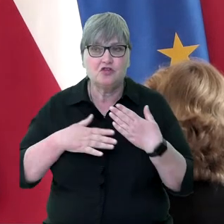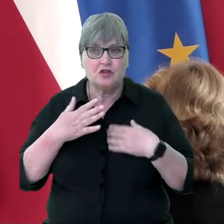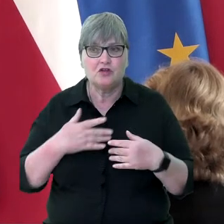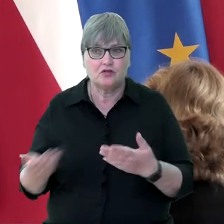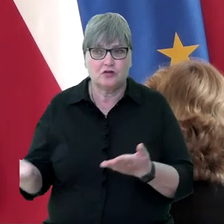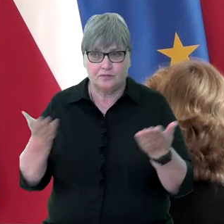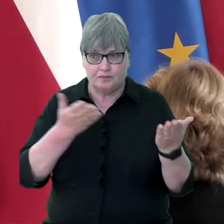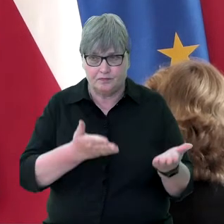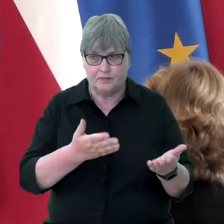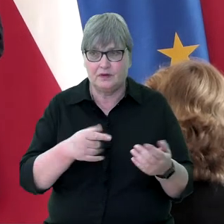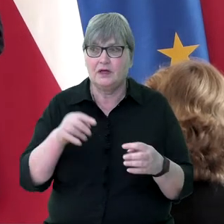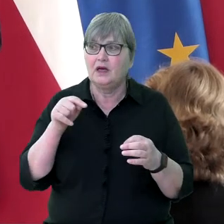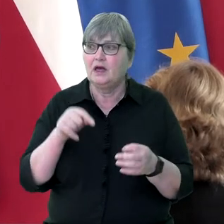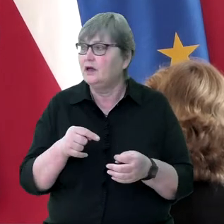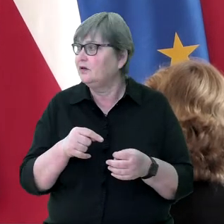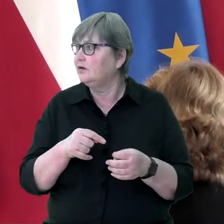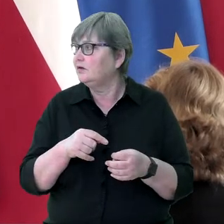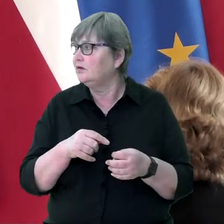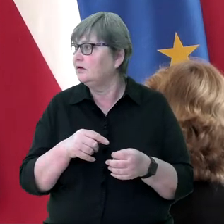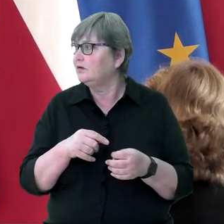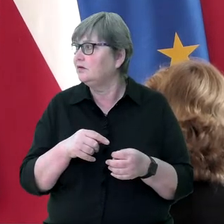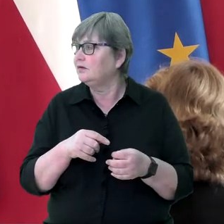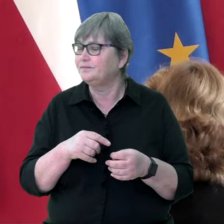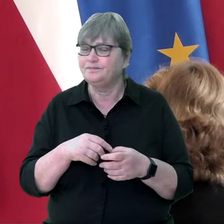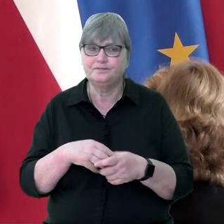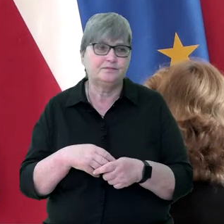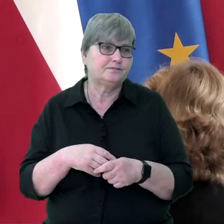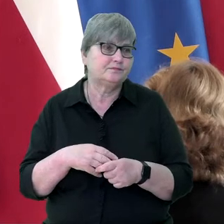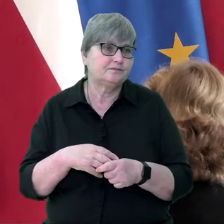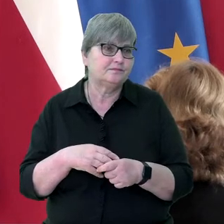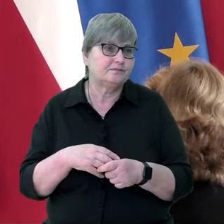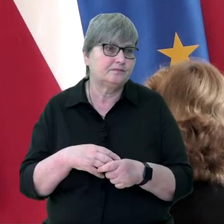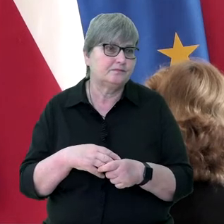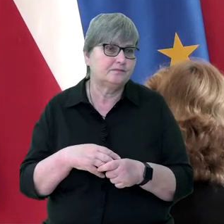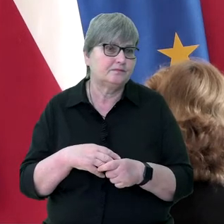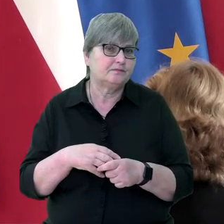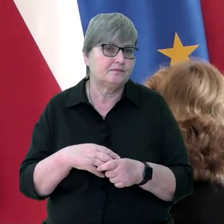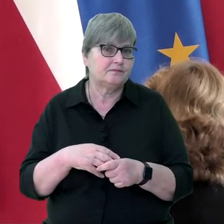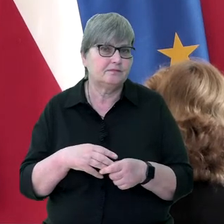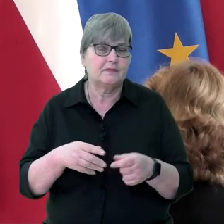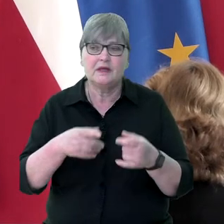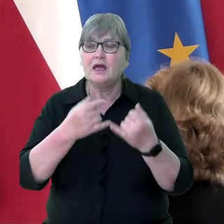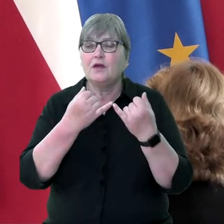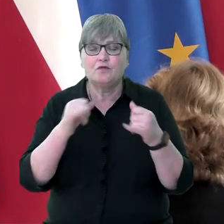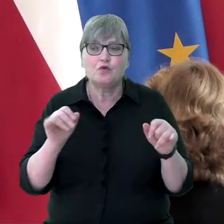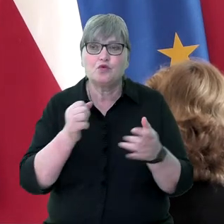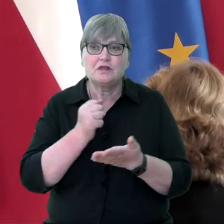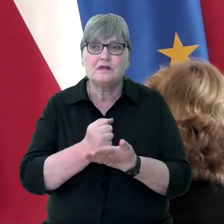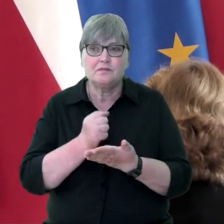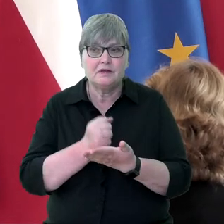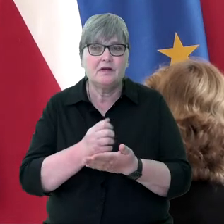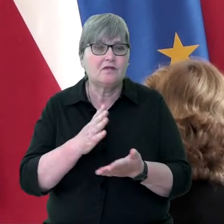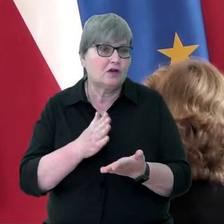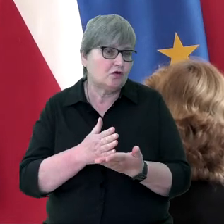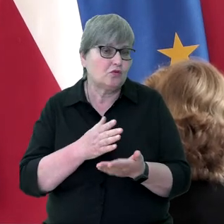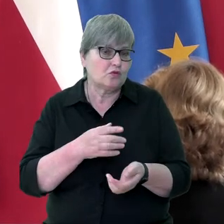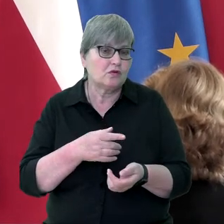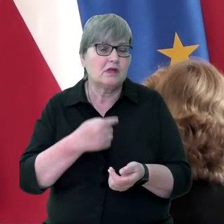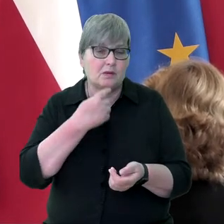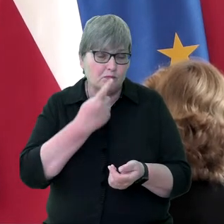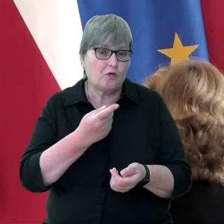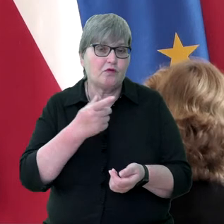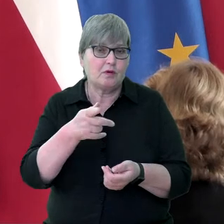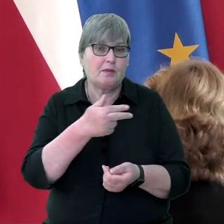organizuje podobne konferencje, także miałem już okazję nieraz o różnych kwestiach związanych z historią